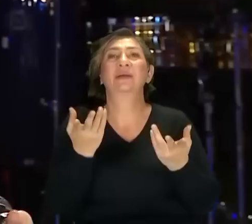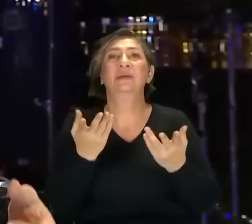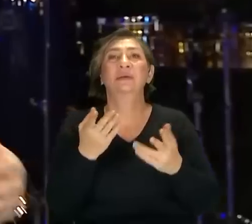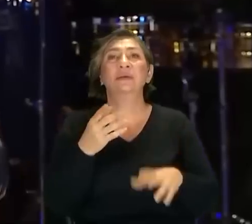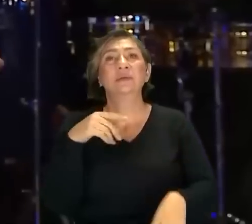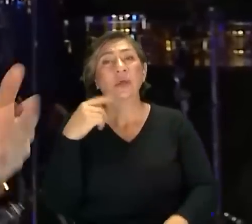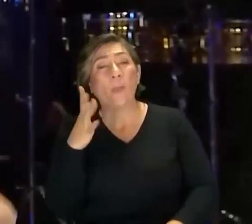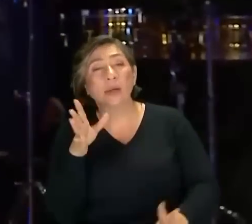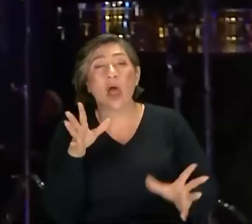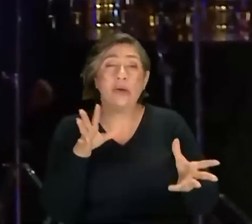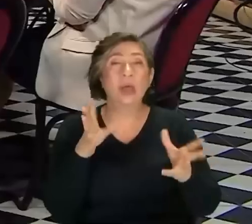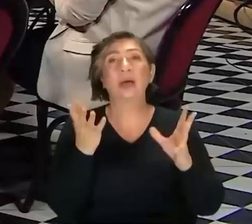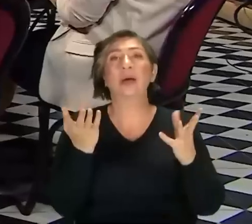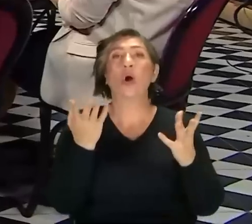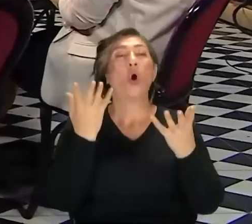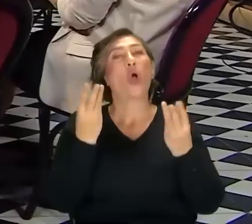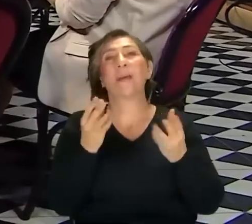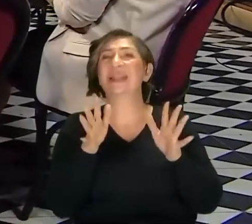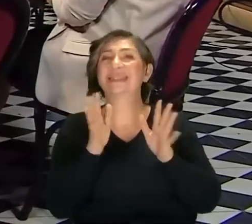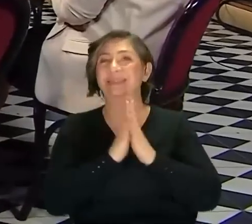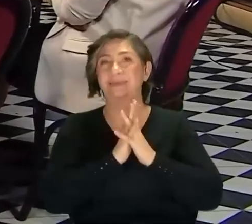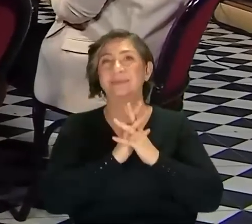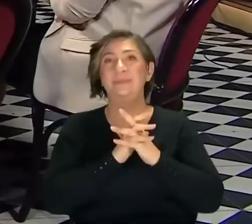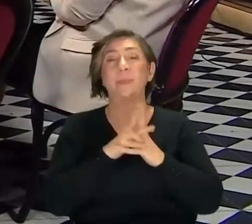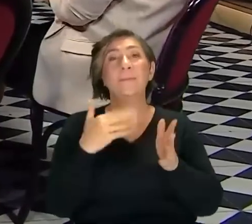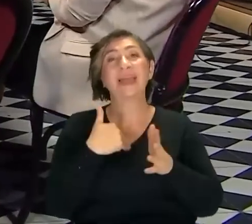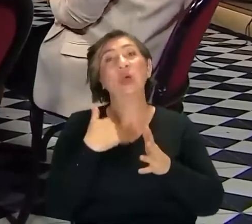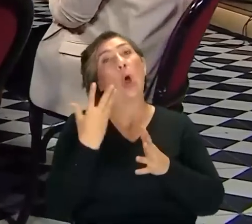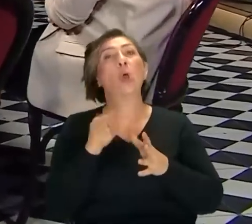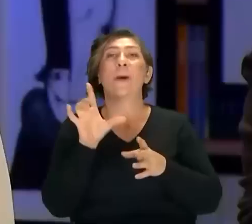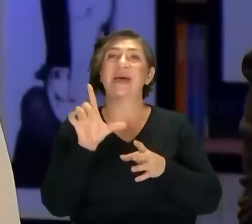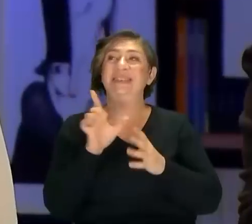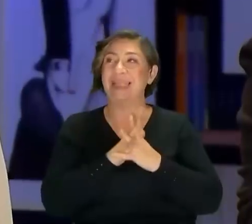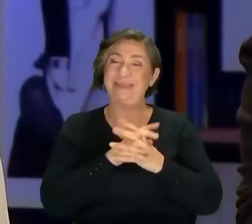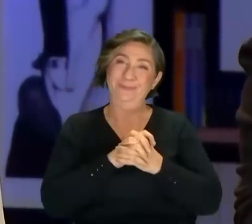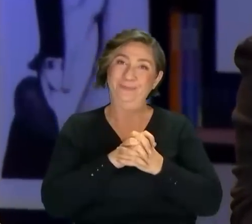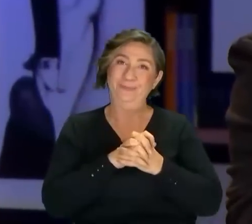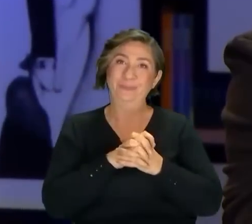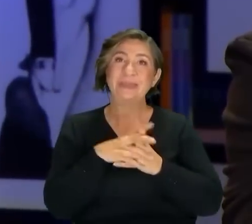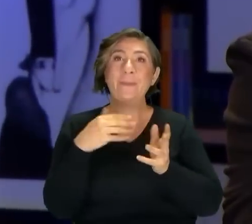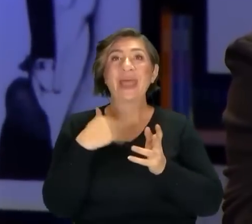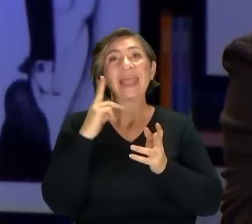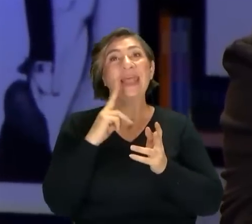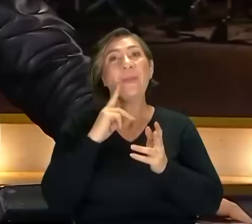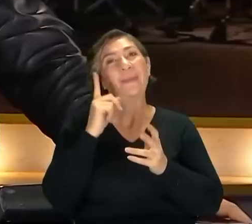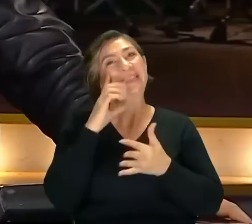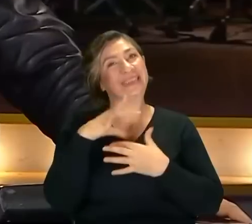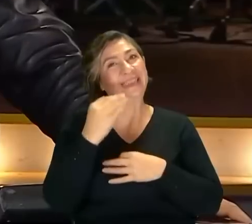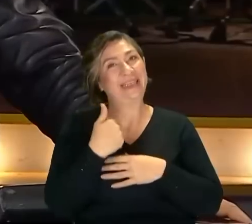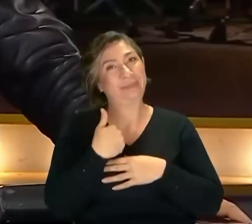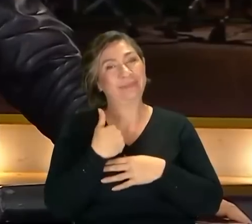Yani sana bakalım falan filan. O yani olabilir. Bence olmamalı. Olmamalı. Ben kibar bir insanımdır